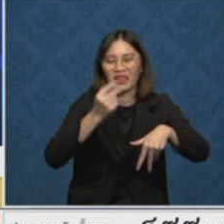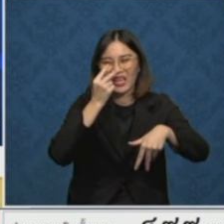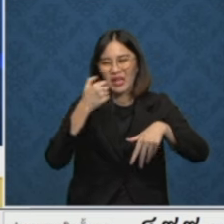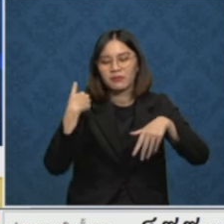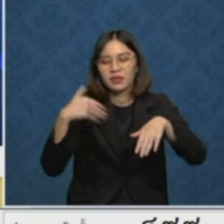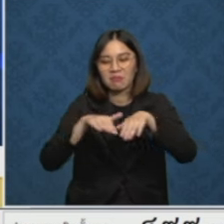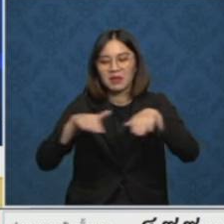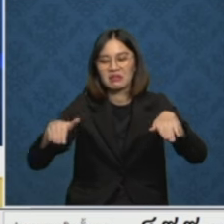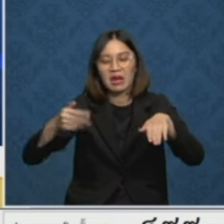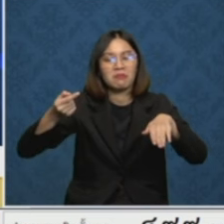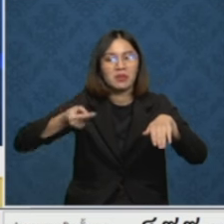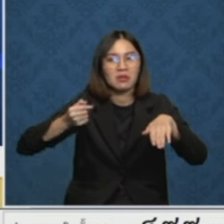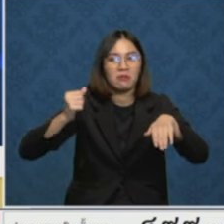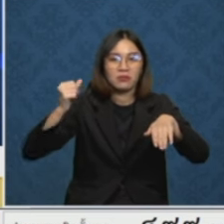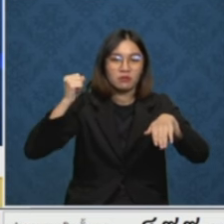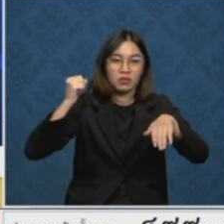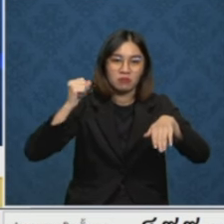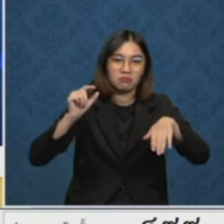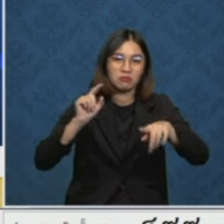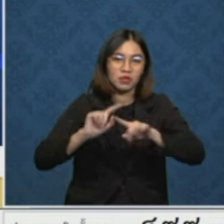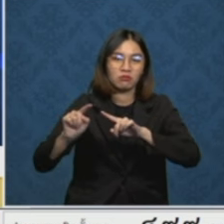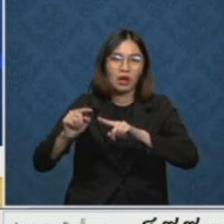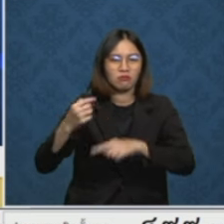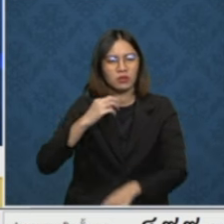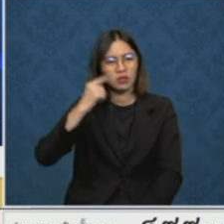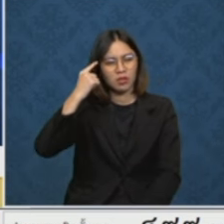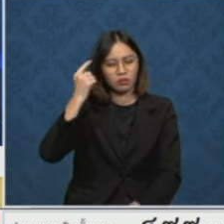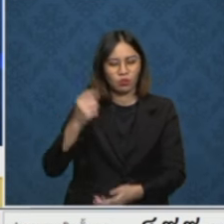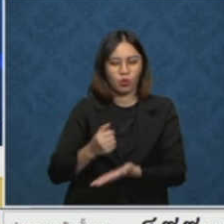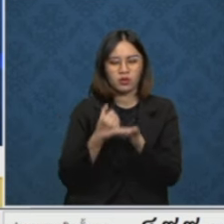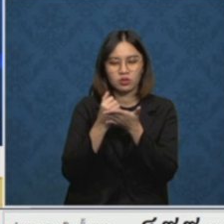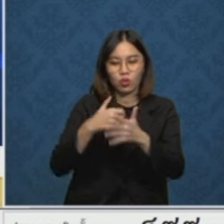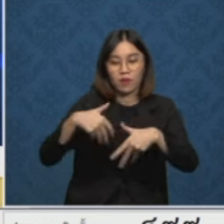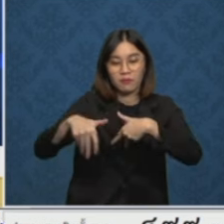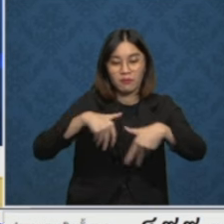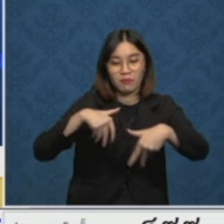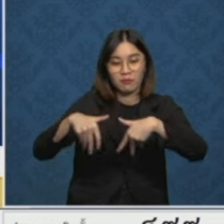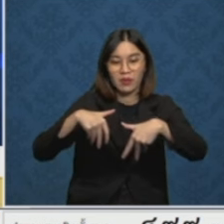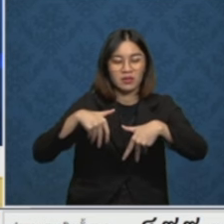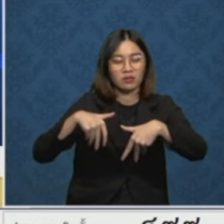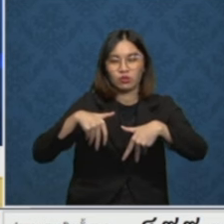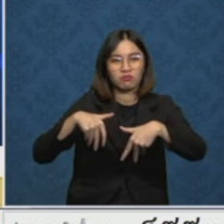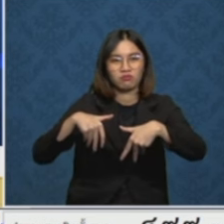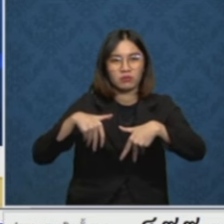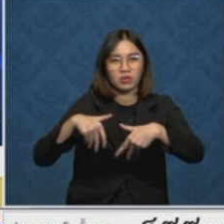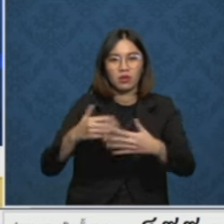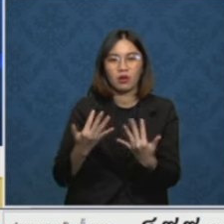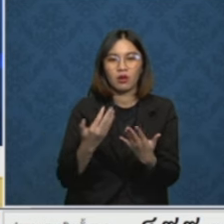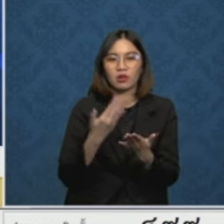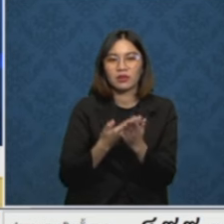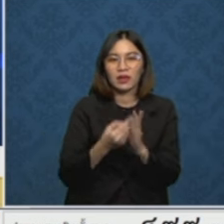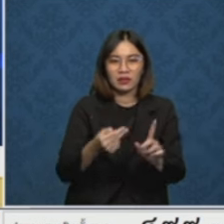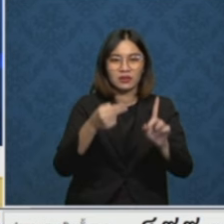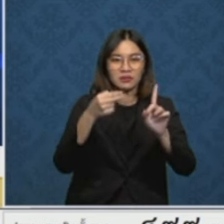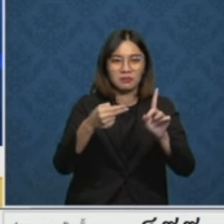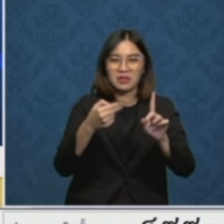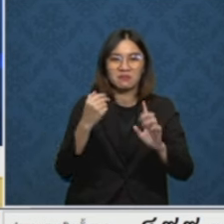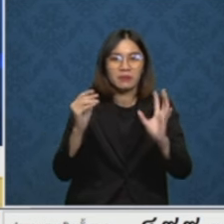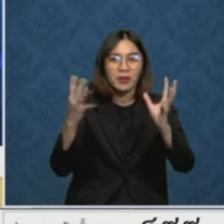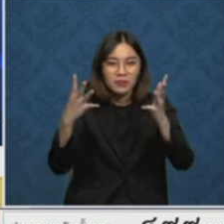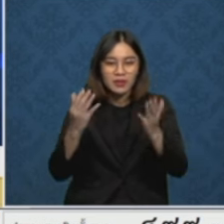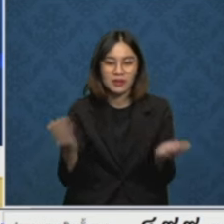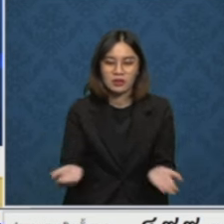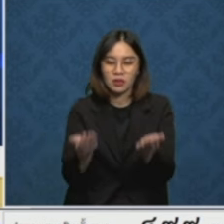เดิมๆนะคะไม่ได้มีมาตรการอะไรที่น่าจะช่วยเหลือประชาชนในช่วงที่จะต้องรอ Digital Wallet ได้ไม่มีมาตรการ